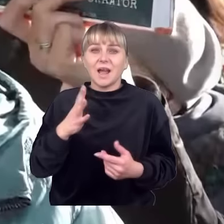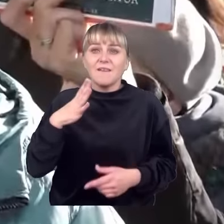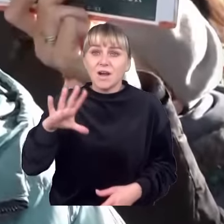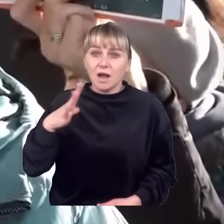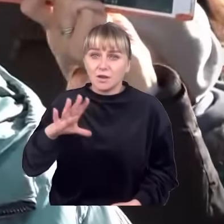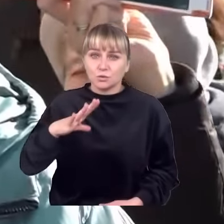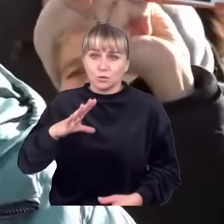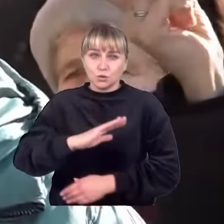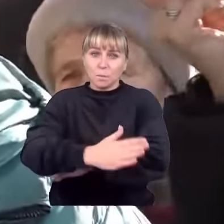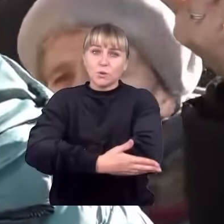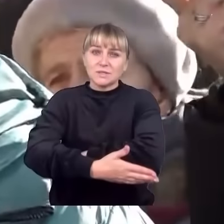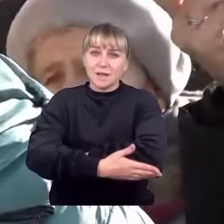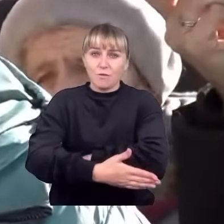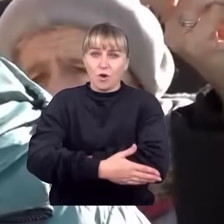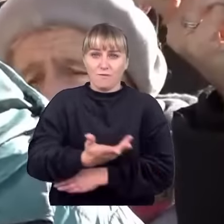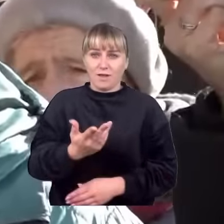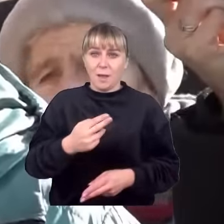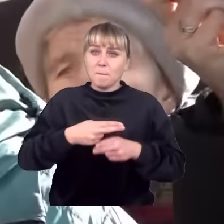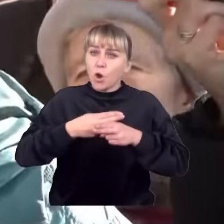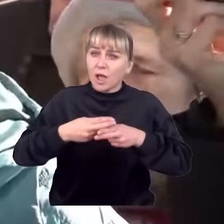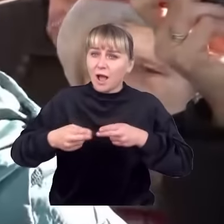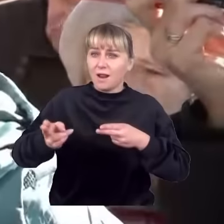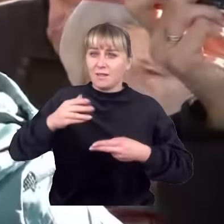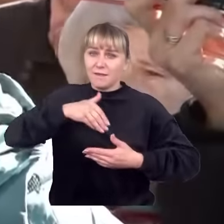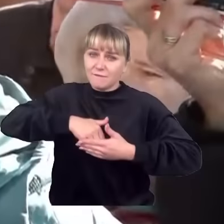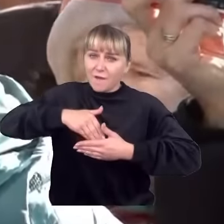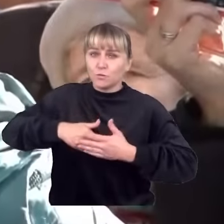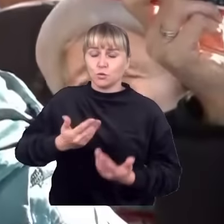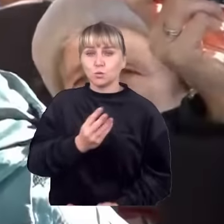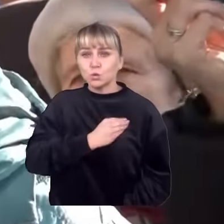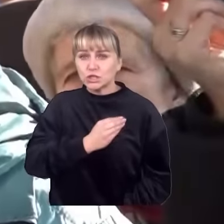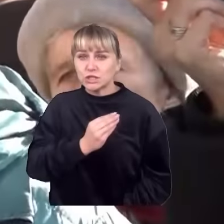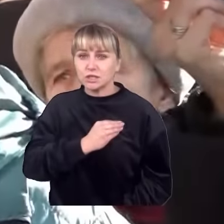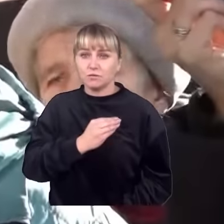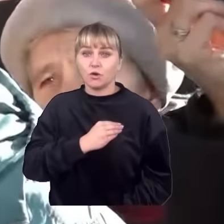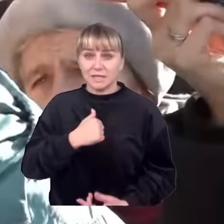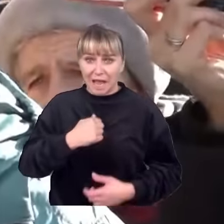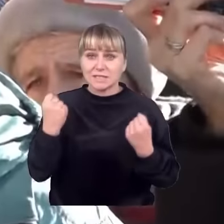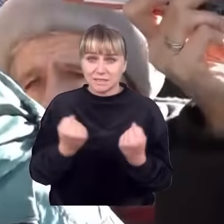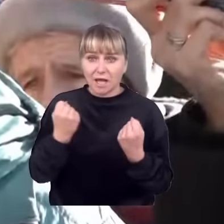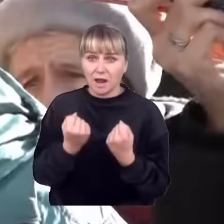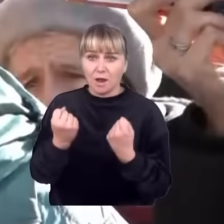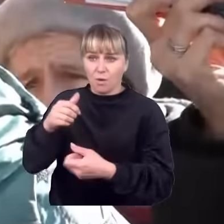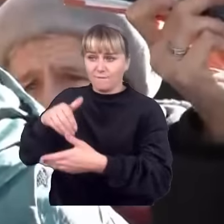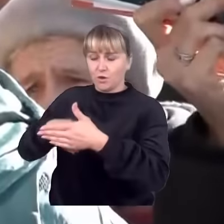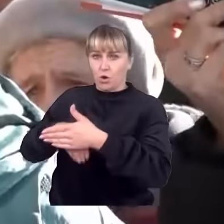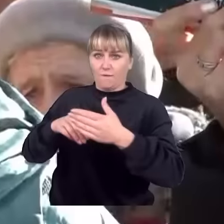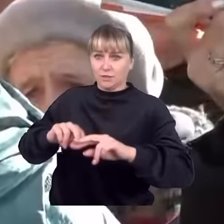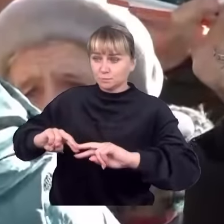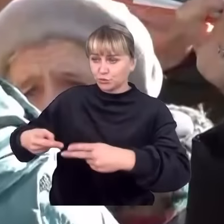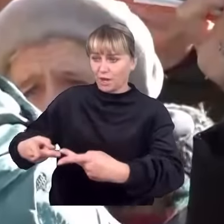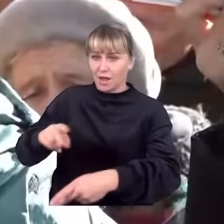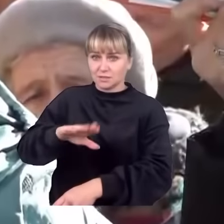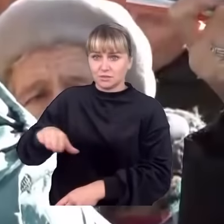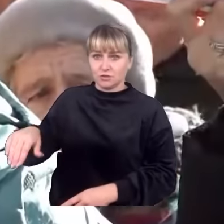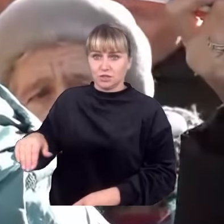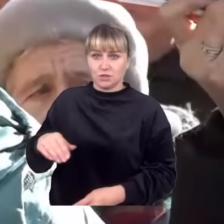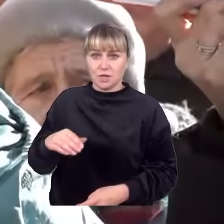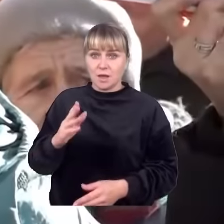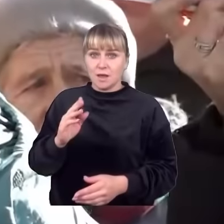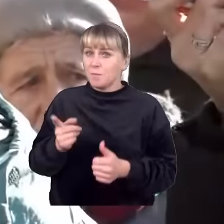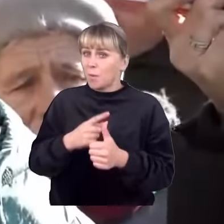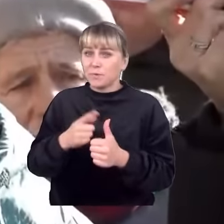podstawowe, wartości moralne i uczciwość. Tak starałam się dzieci wychować. Przede wszystkim w uczciwości i w miłości